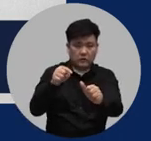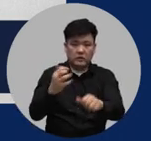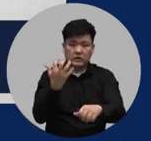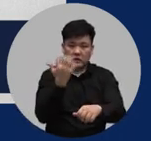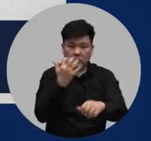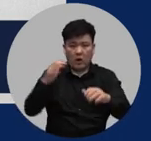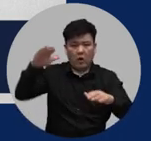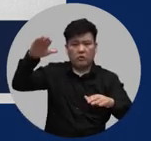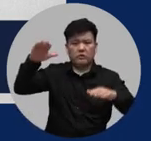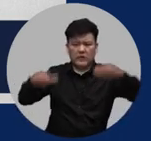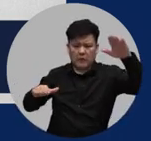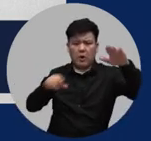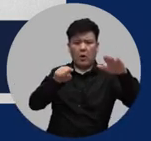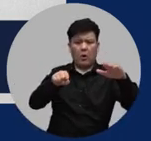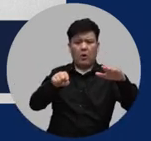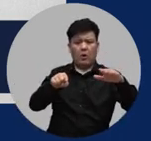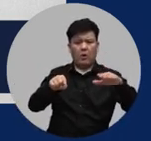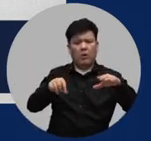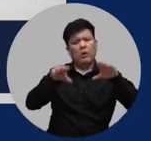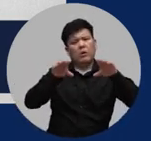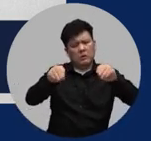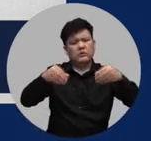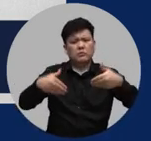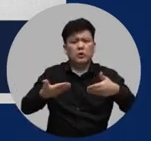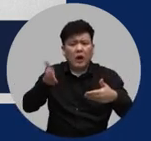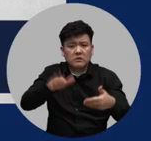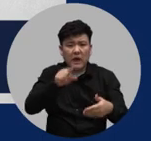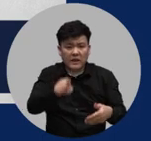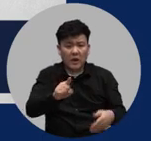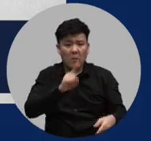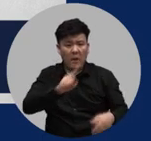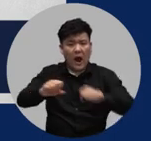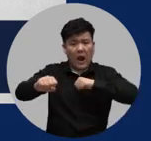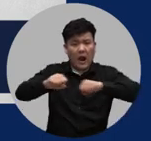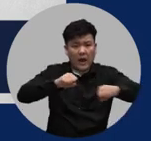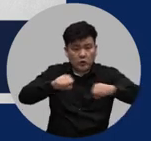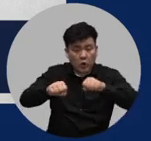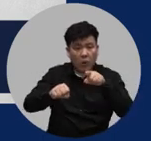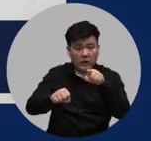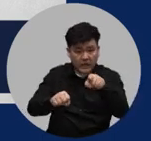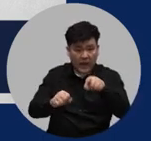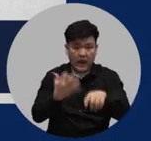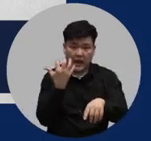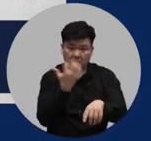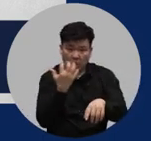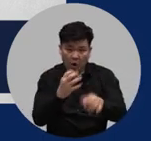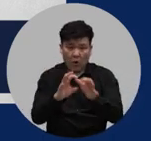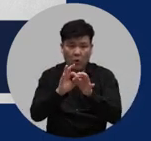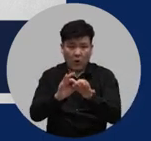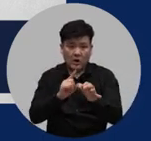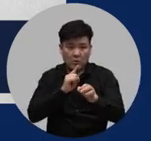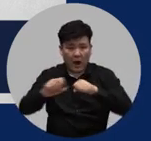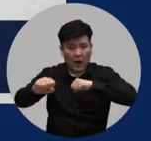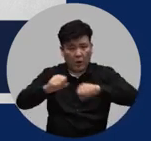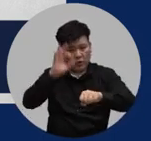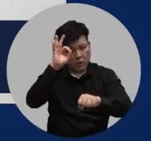성차별적인 행동으로서 해서는 안 되지만 이러한 언동 자체가 성적 언동이라고 보기는 어렵다고 보고 있습니다.